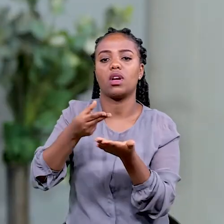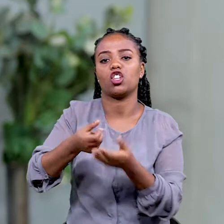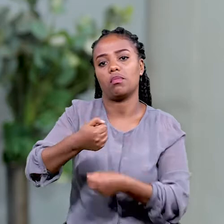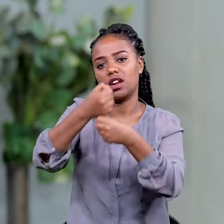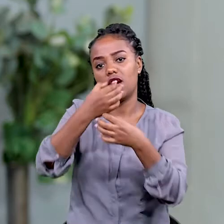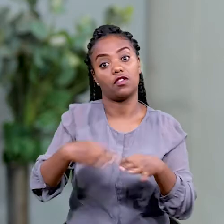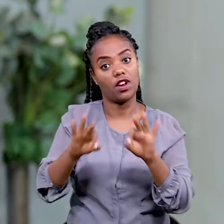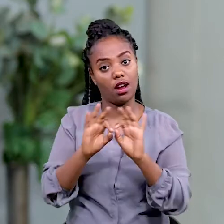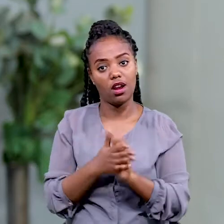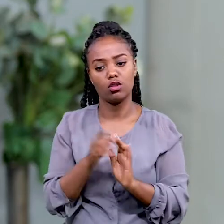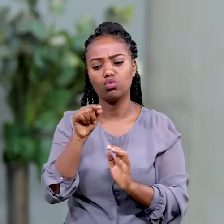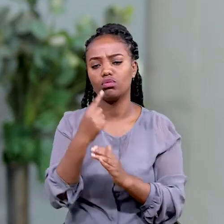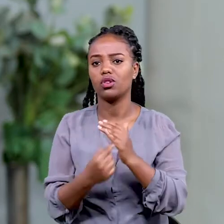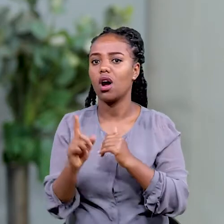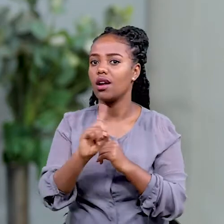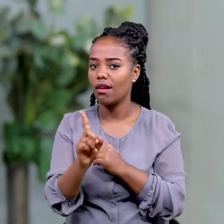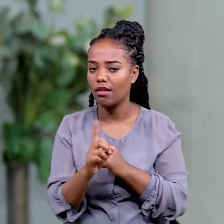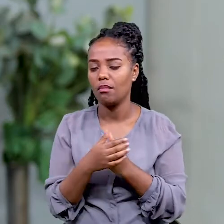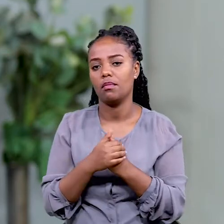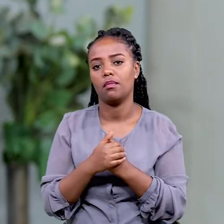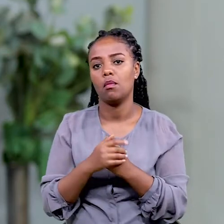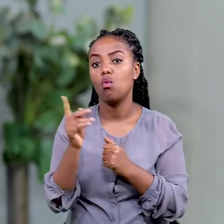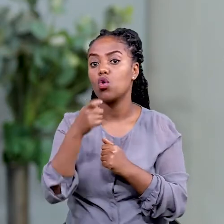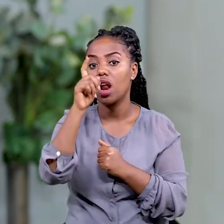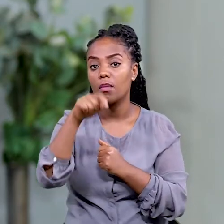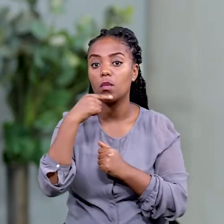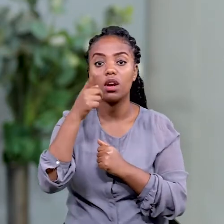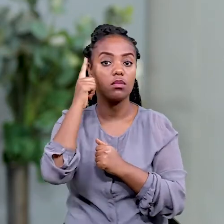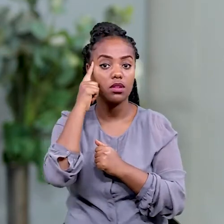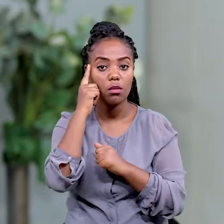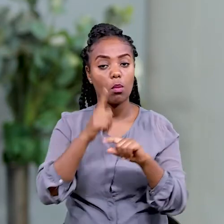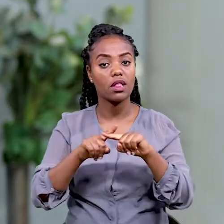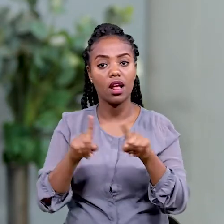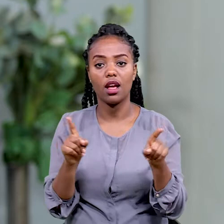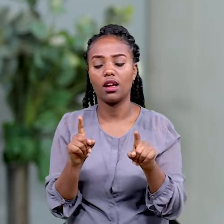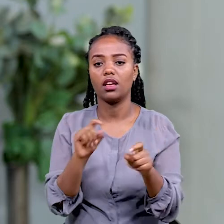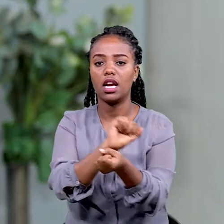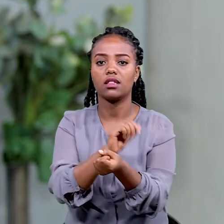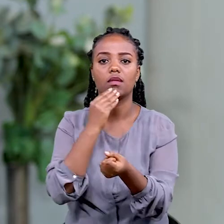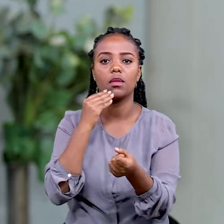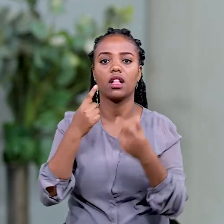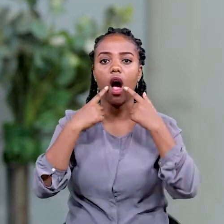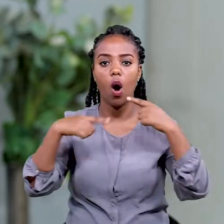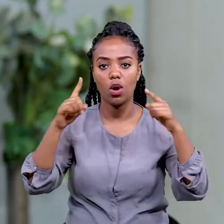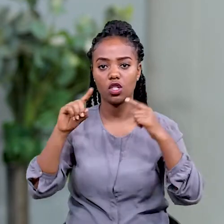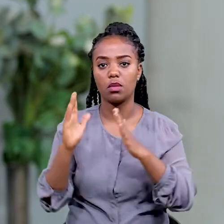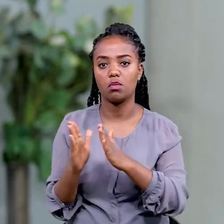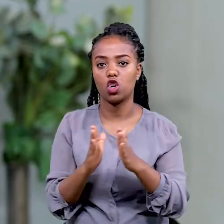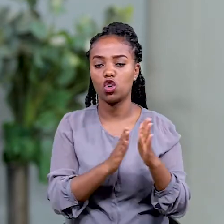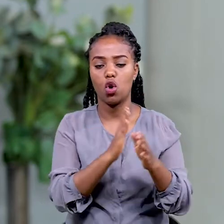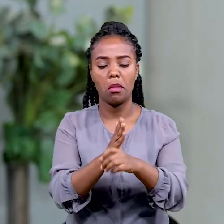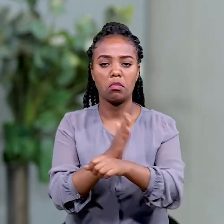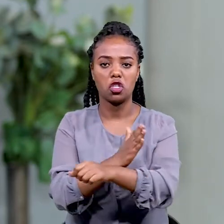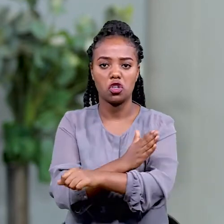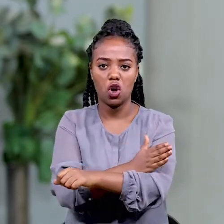መደገፍ ያስፈልጋል። ይሄ ብቻ አይደለም መሆን አለበት ብለን የምናስበው በተለይ የማረሚያ ቤቶች አዋጆች በሚሻሻሉበት